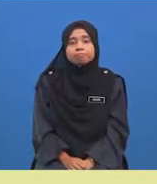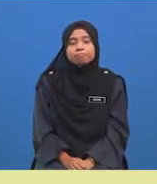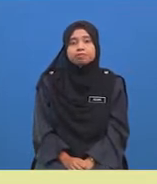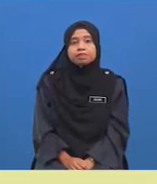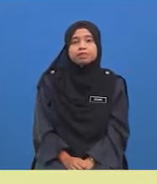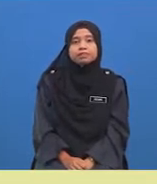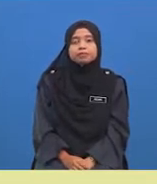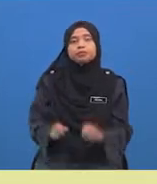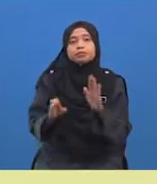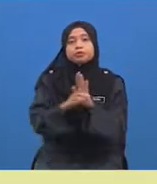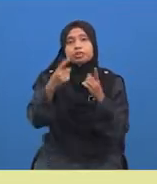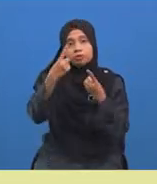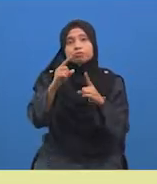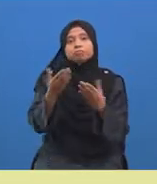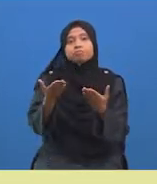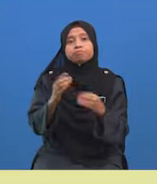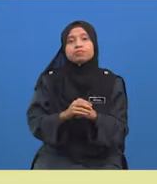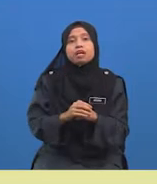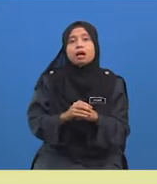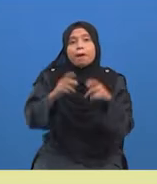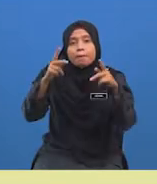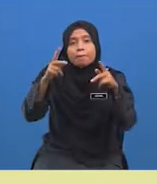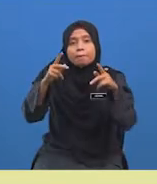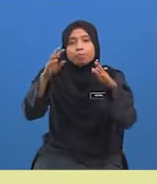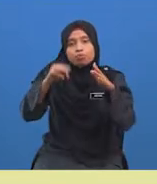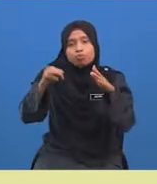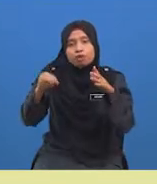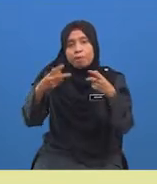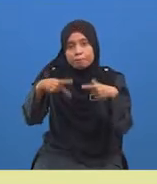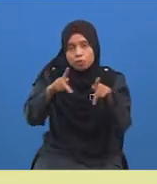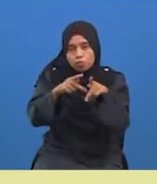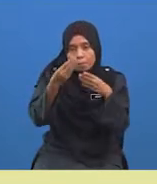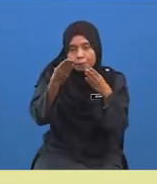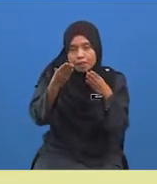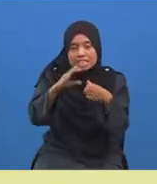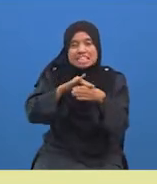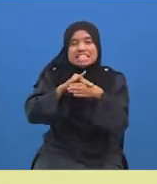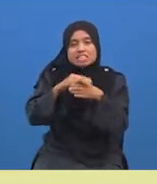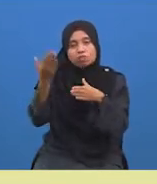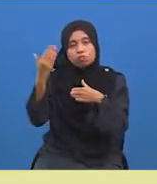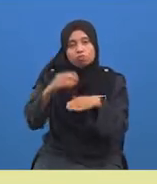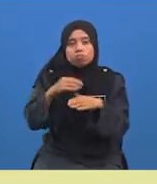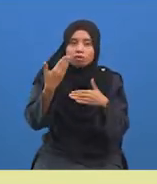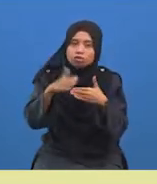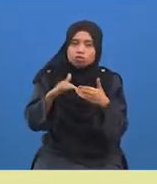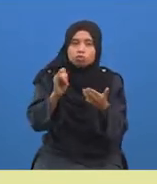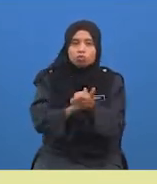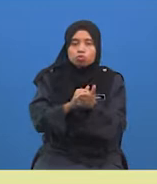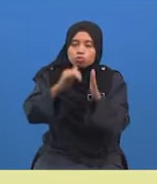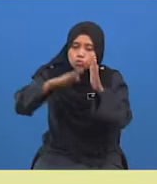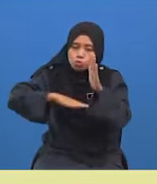Teknik menjawabnya adalah seperti berikut. Pelajar perlu memberi fakta terlebih dahulu,